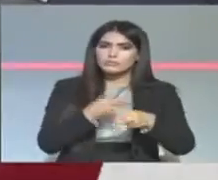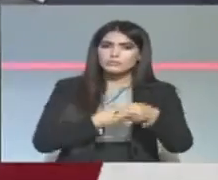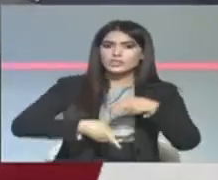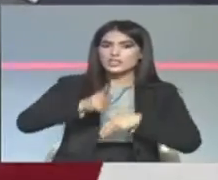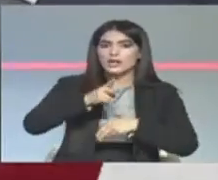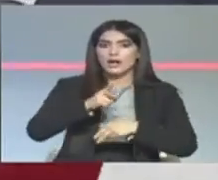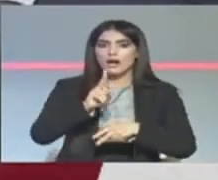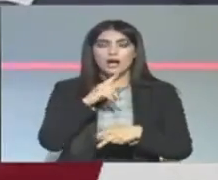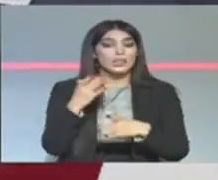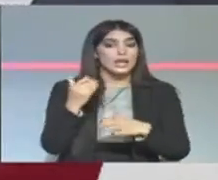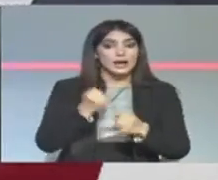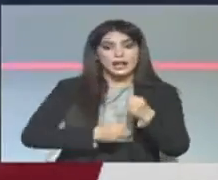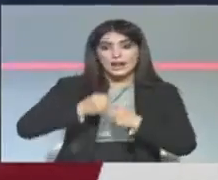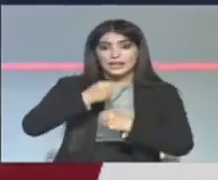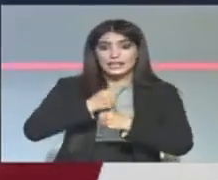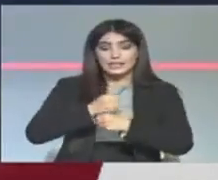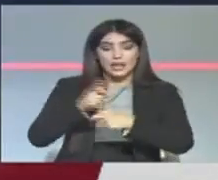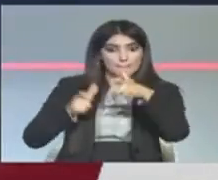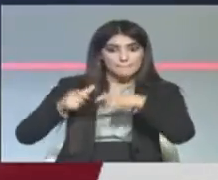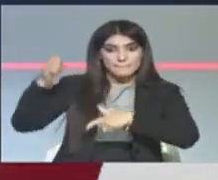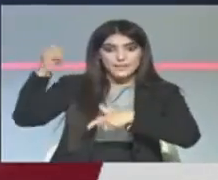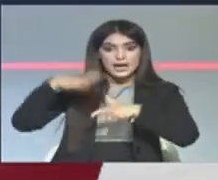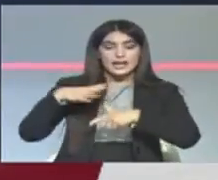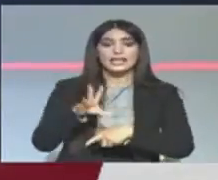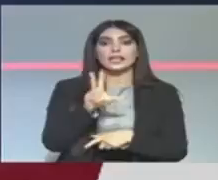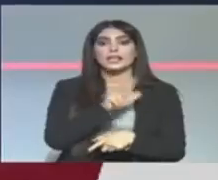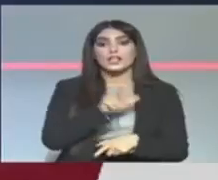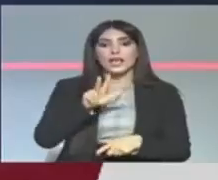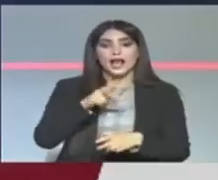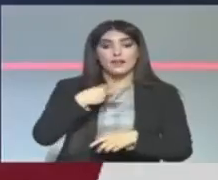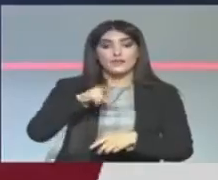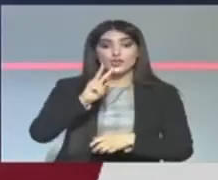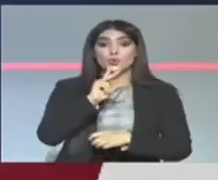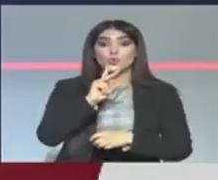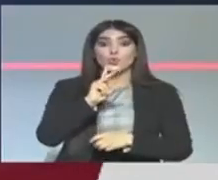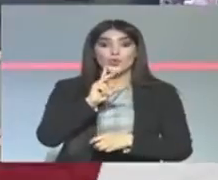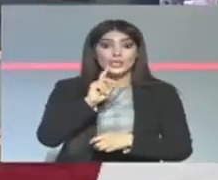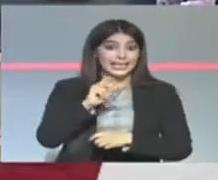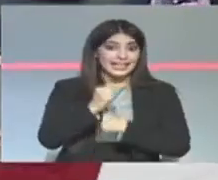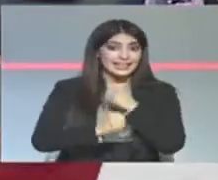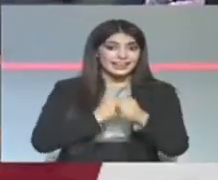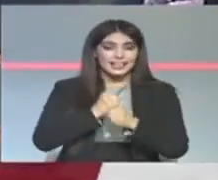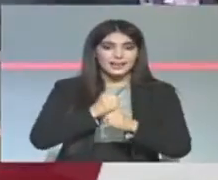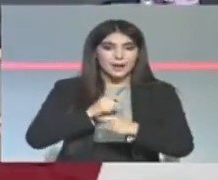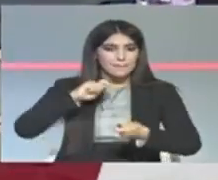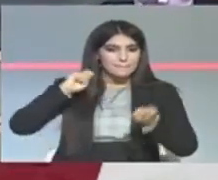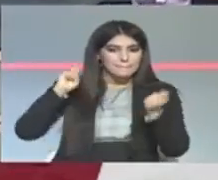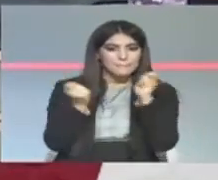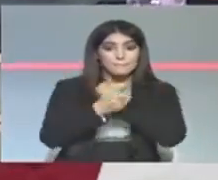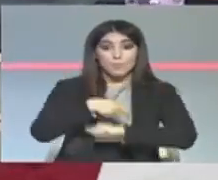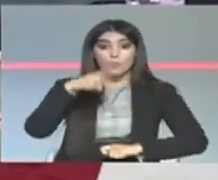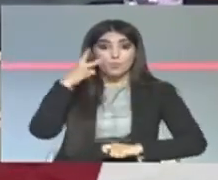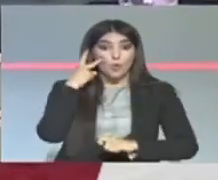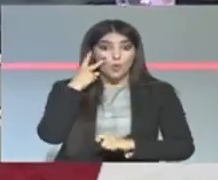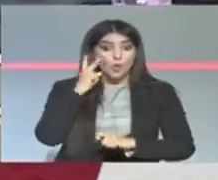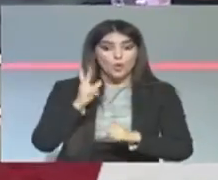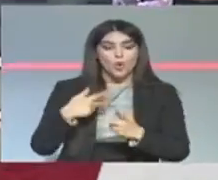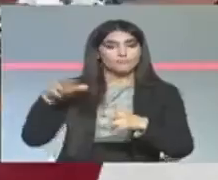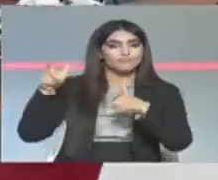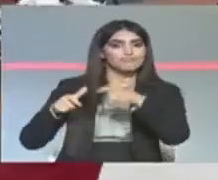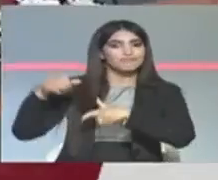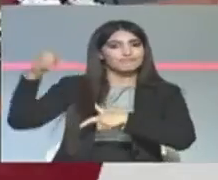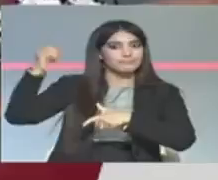في اطار تحويل التركيبه الطقيه في افق ثلاثين والفين من تركيبه تقليديه الى تركيبه تعتمد طاقه نظيفه